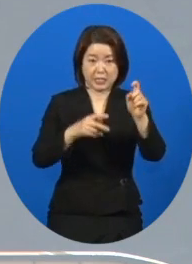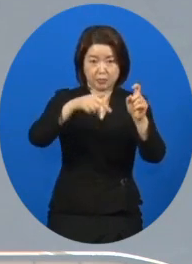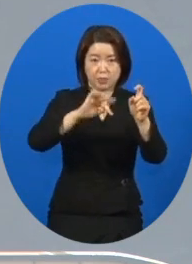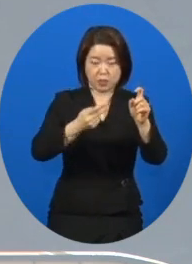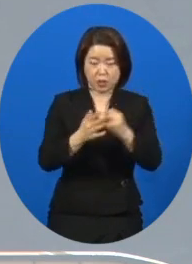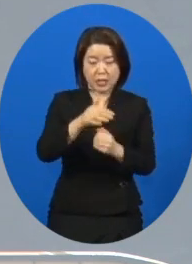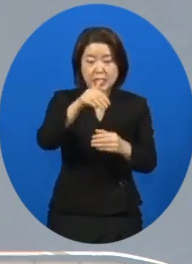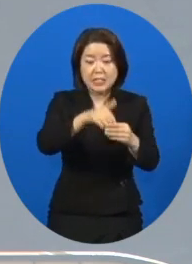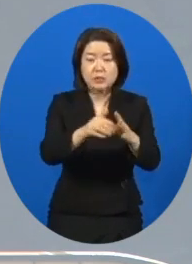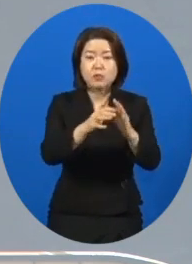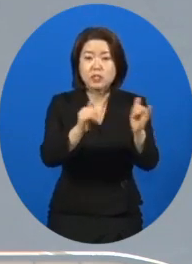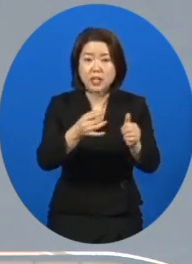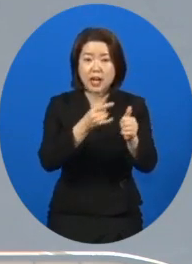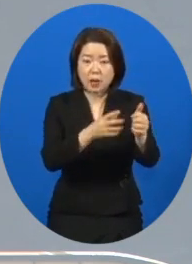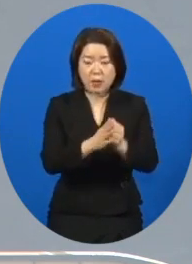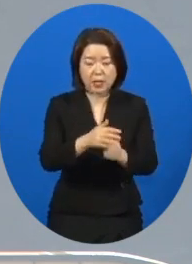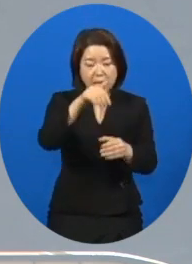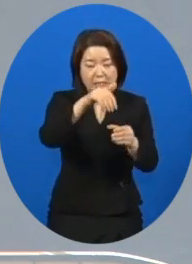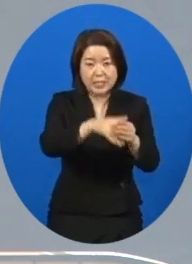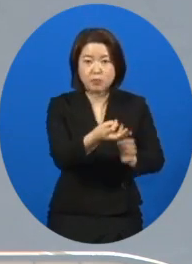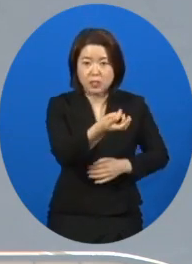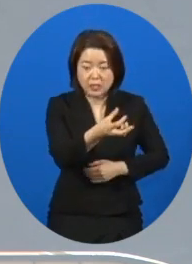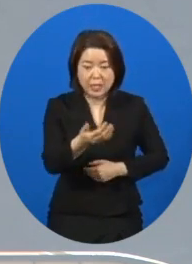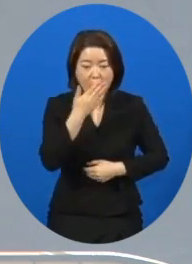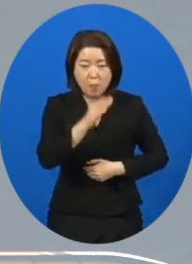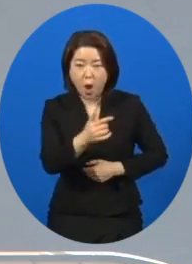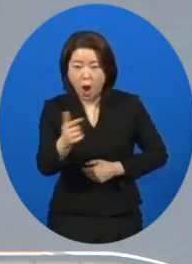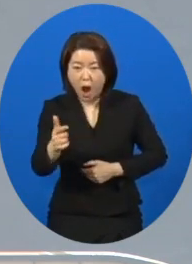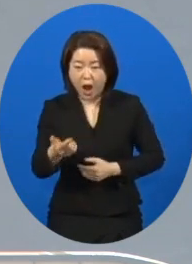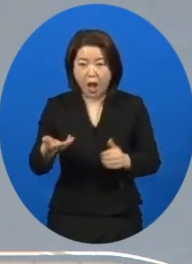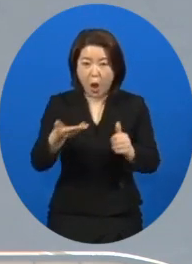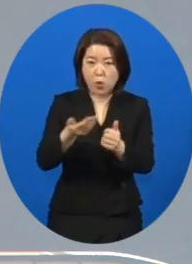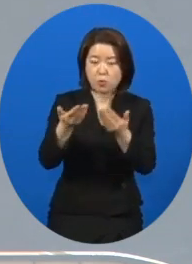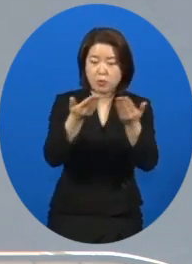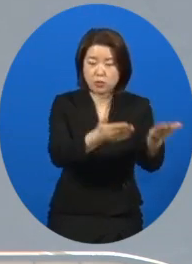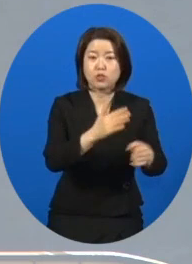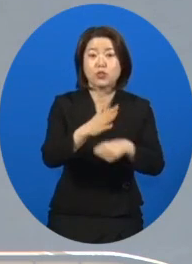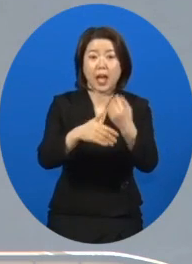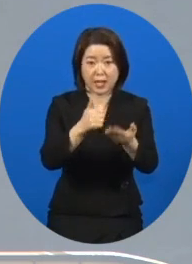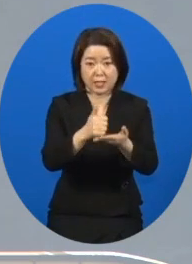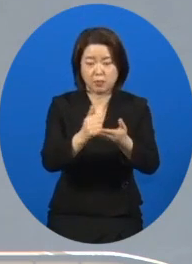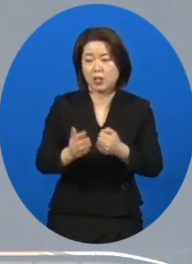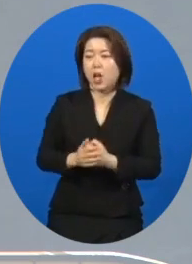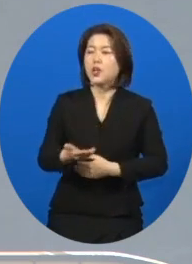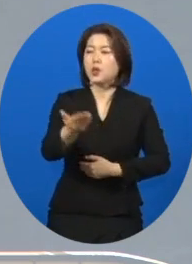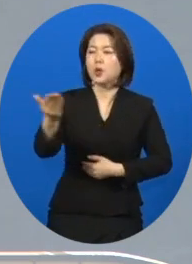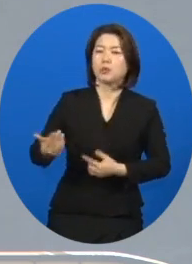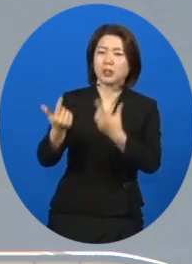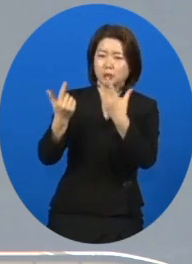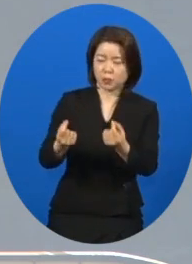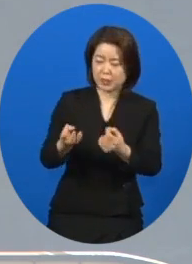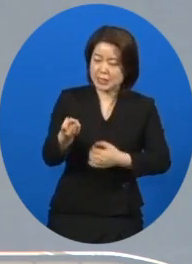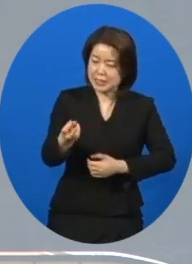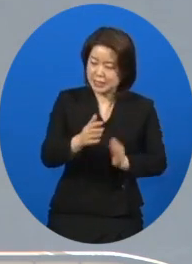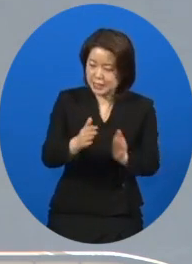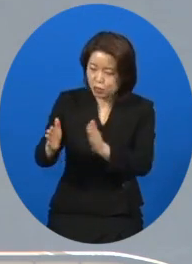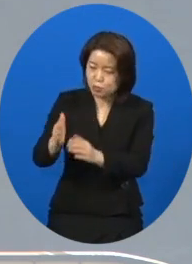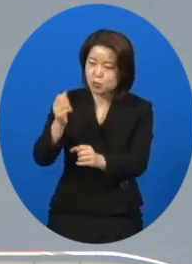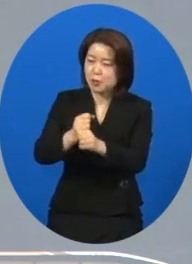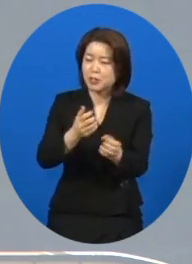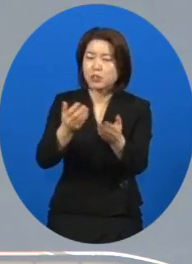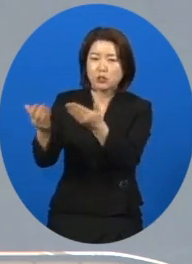사람에게 심을 씨와 먹을 양식을 공급하여 주시는 하나님께서 여러분에게도 씨를 마련하여